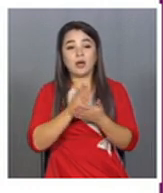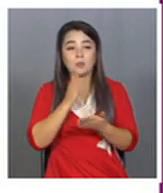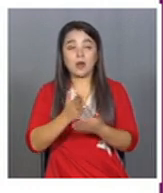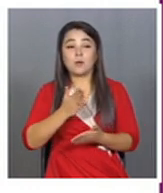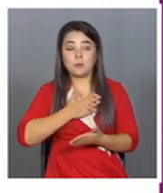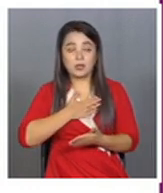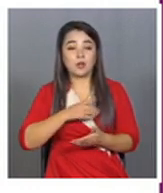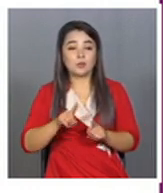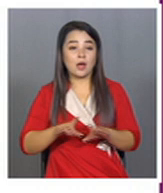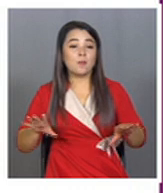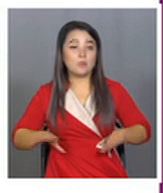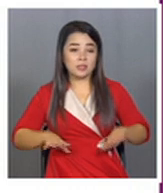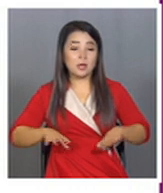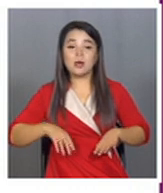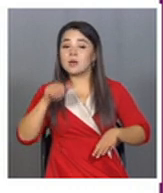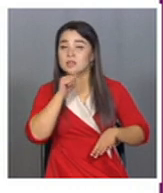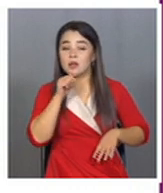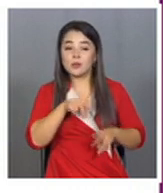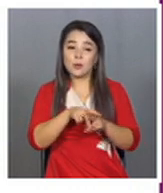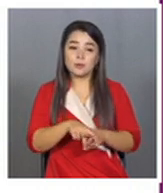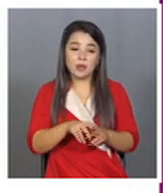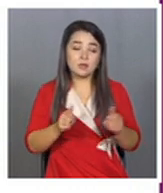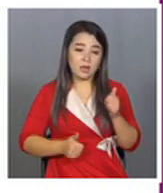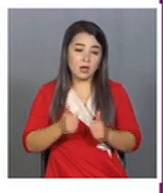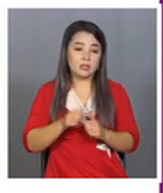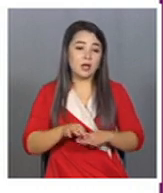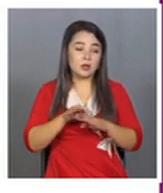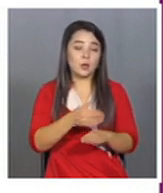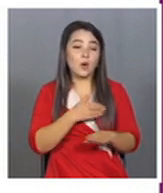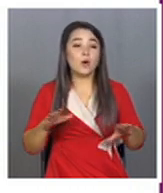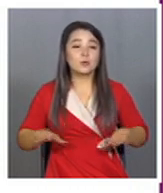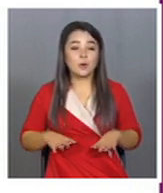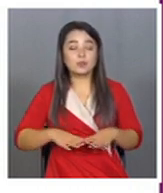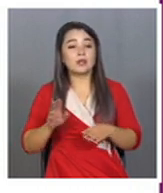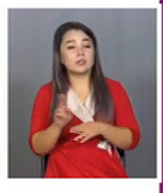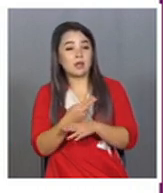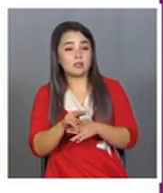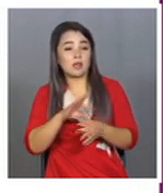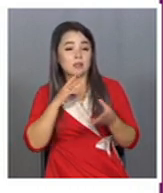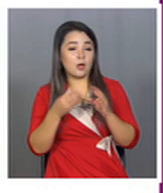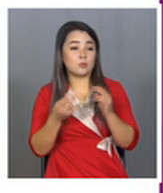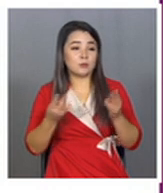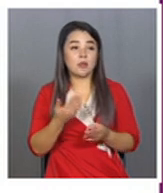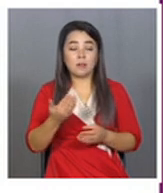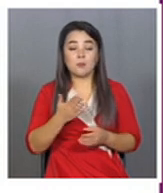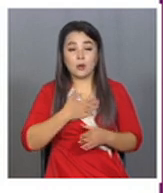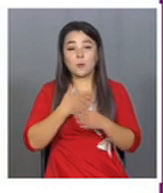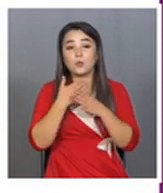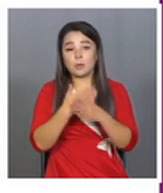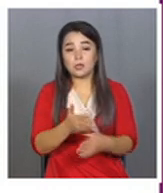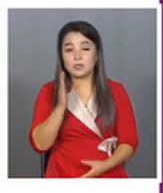дүлдүл жорғамды бәйгеге қосып көргім келеді. Сол жорғамды баптау керек. Сіз маған көмектесесіз